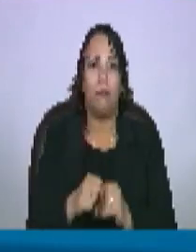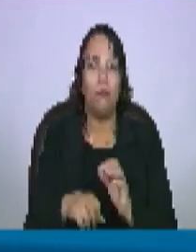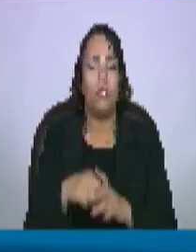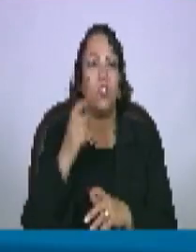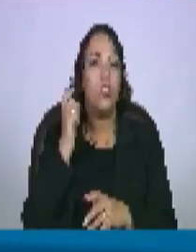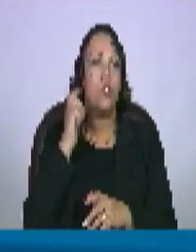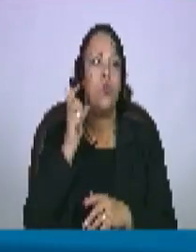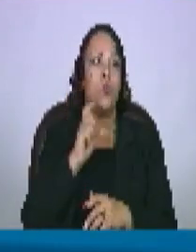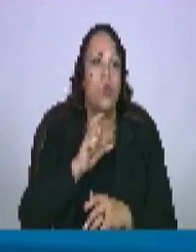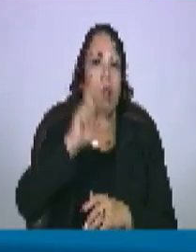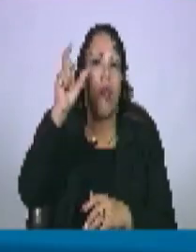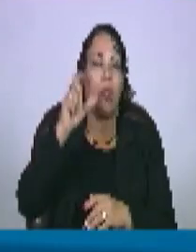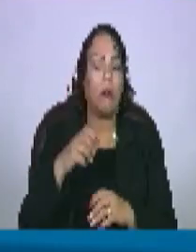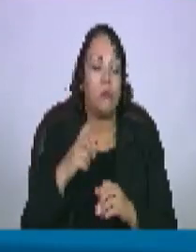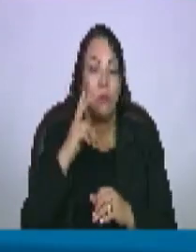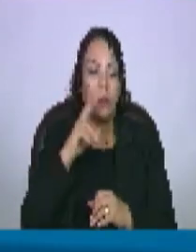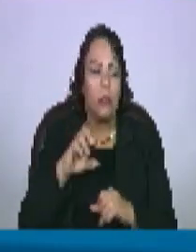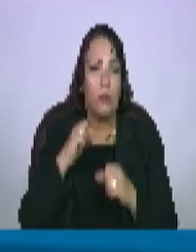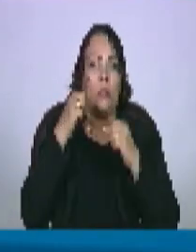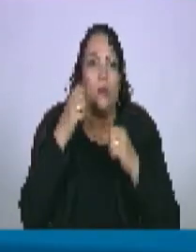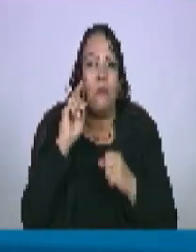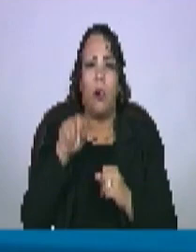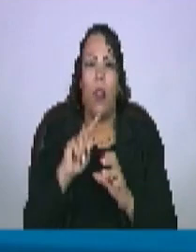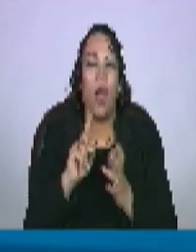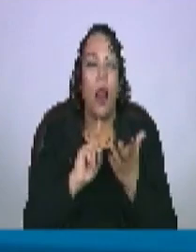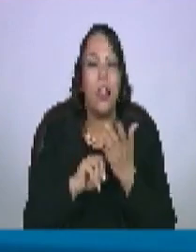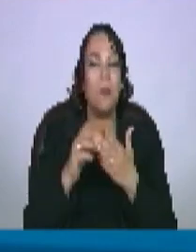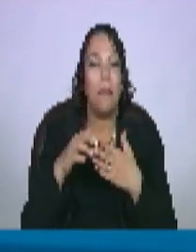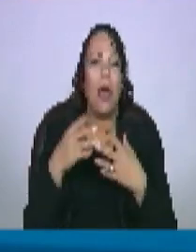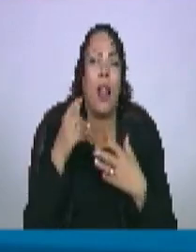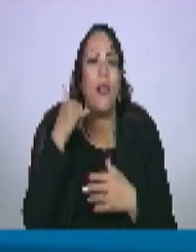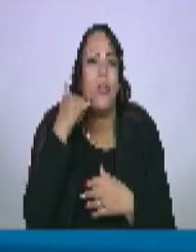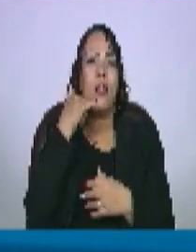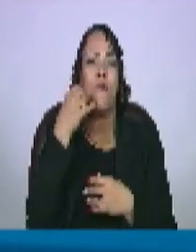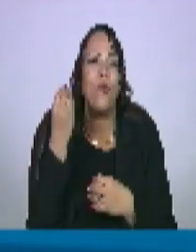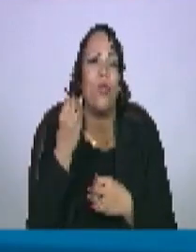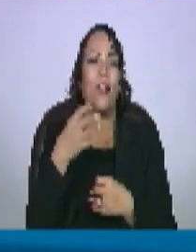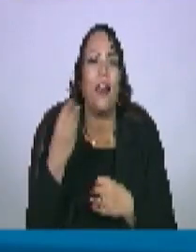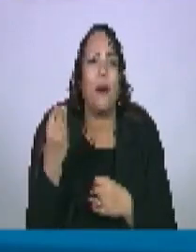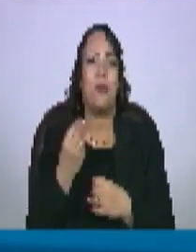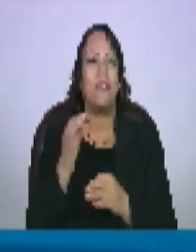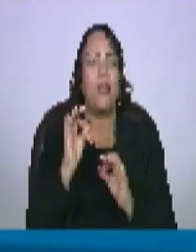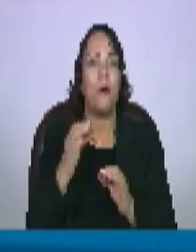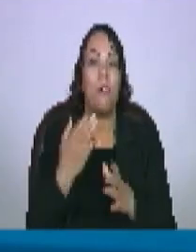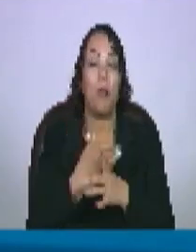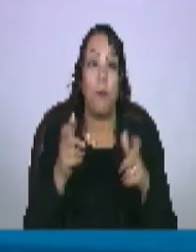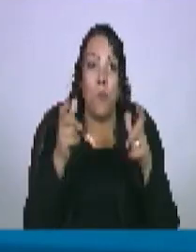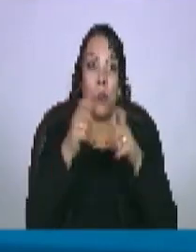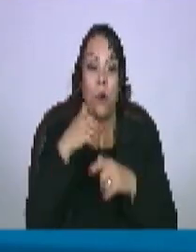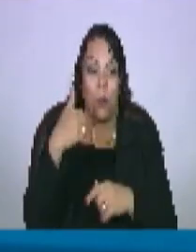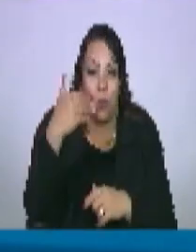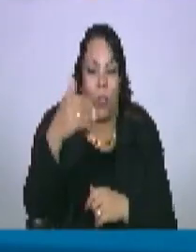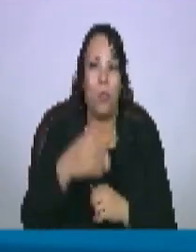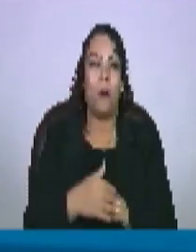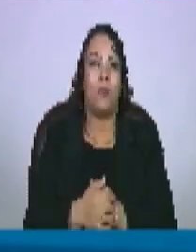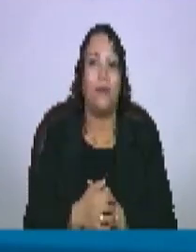العلو ومزعجه جدا لا لا ابعد عن الكلام ده في المجتمع